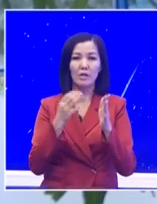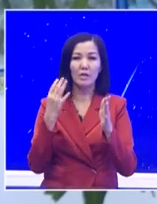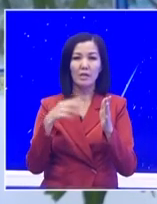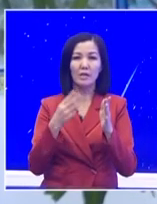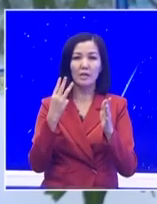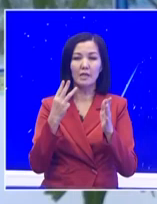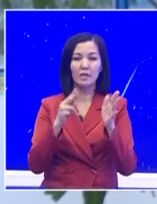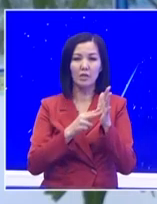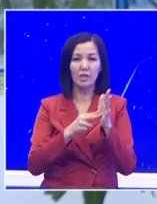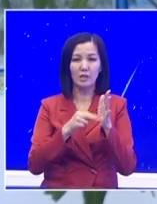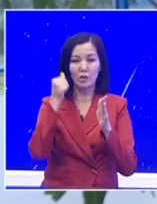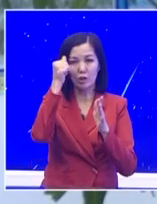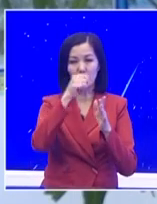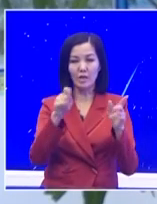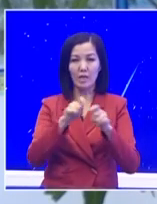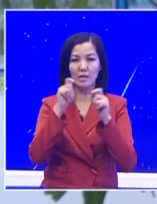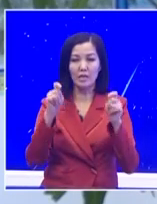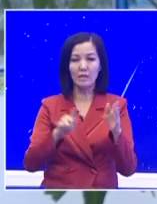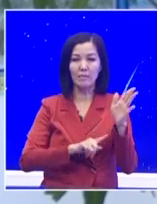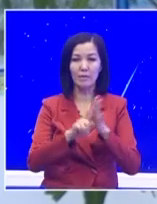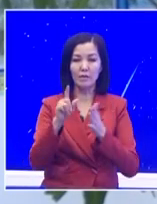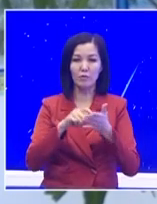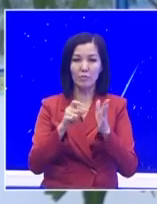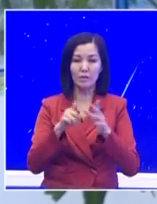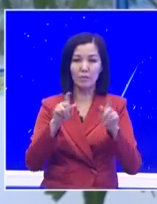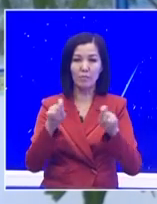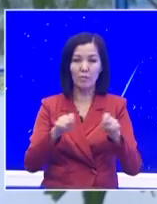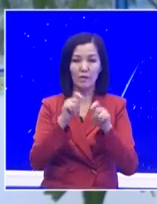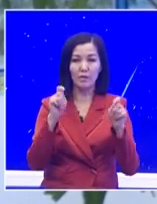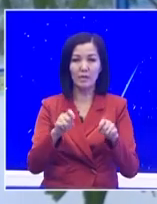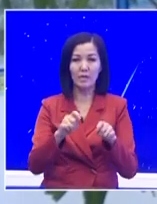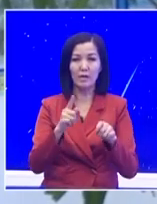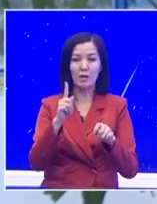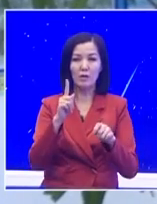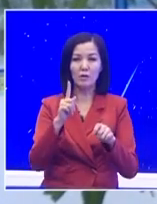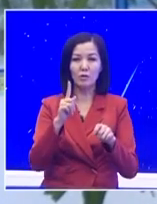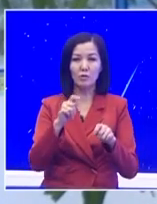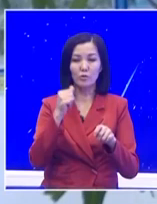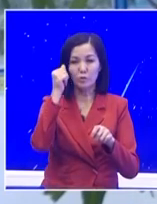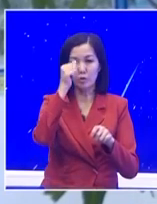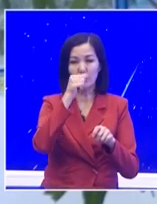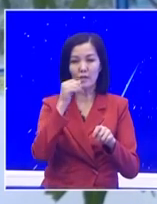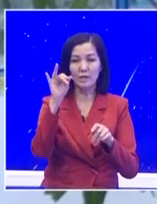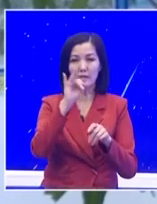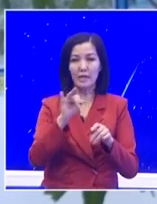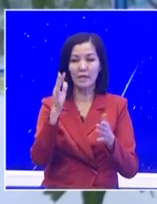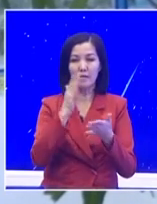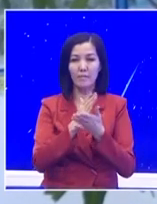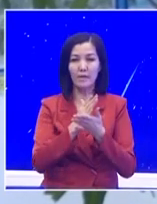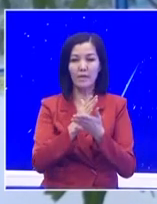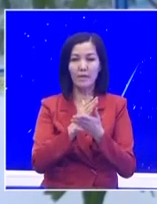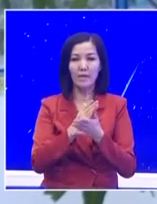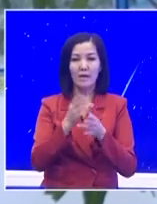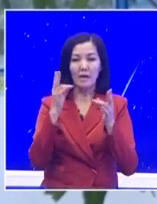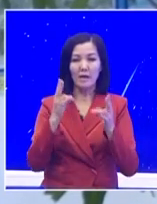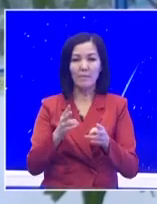1847 жылы қаланған, ол бастауыш мектеп болып қаланғандықтан бүгінгі таңда уже 1 ғасырға жуық мектеп тарихы болып есептелінеді. Содан бері апат